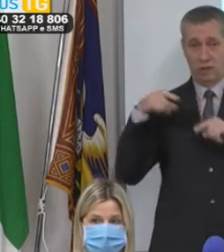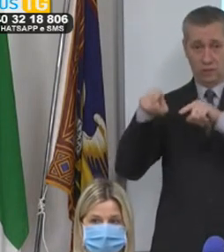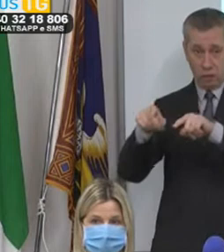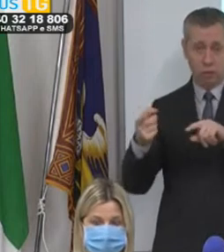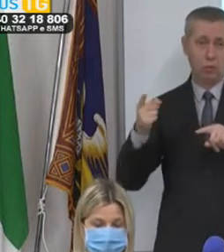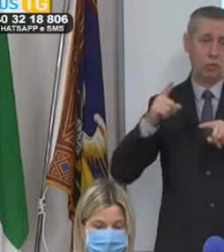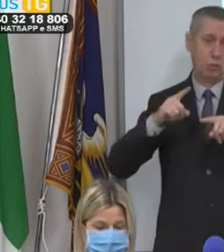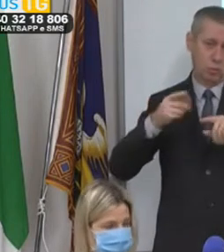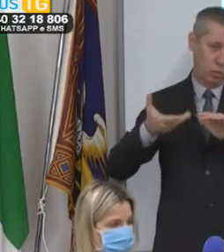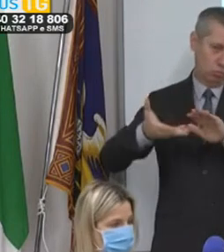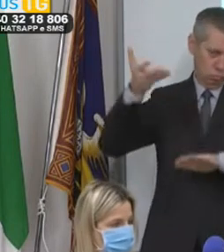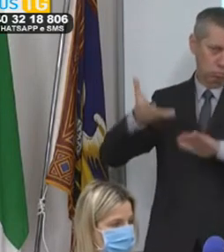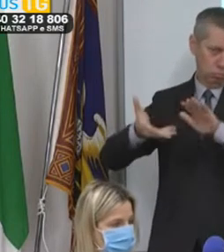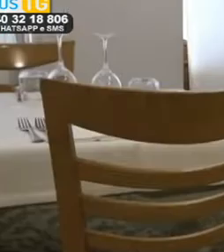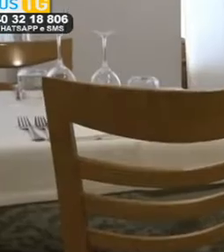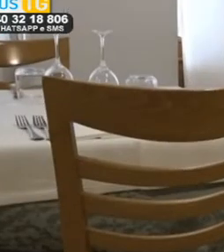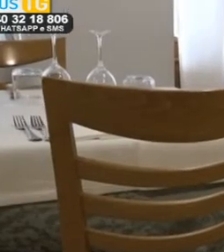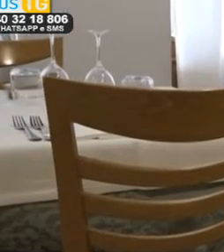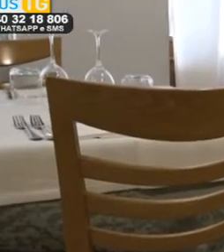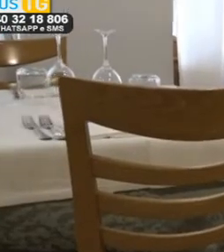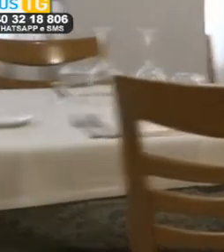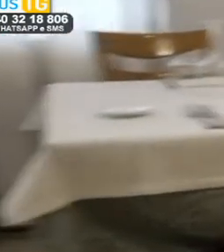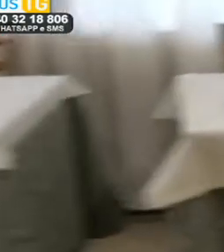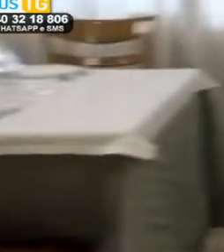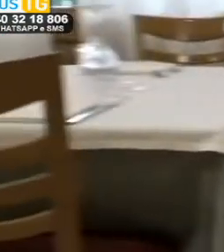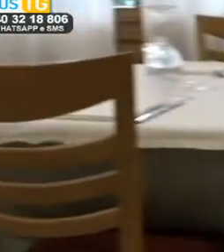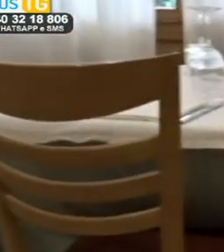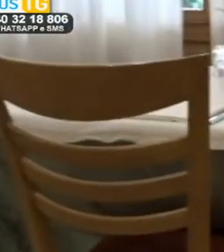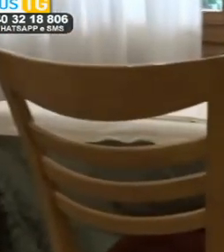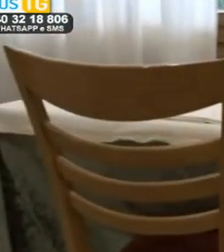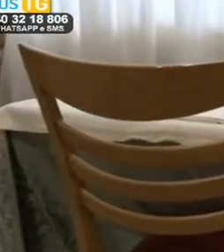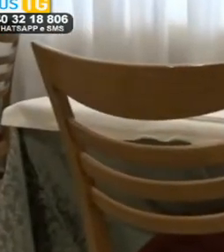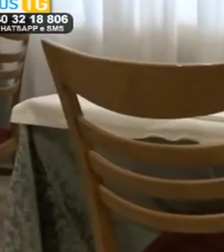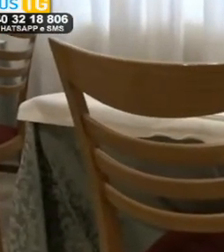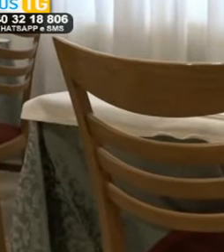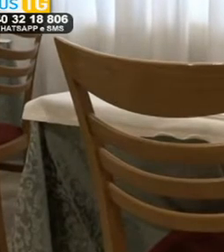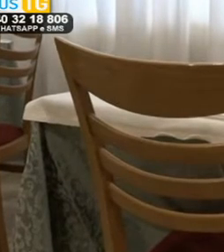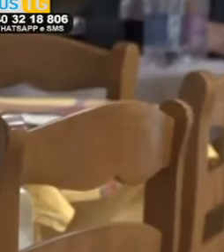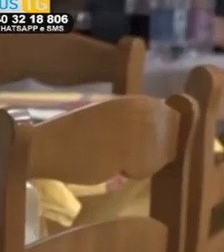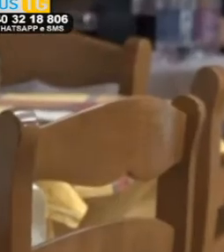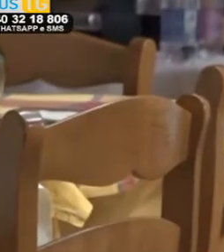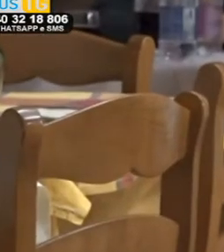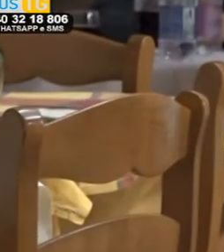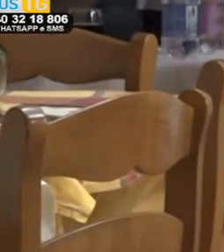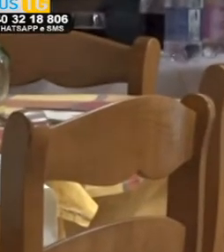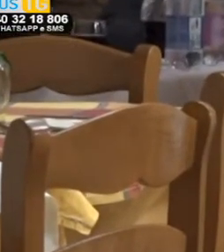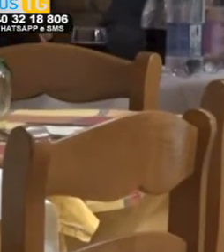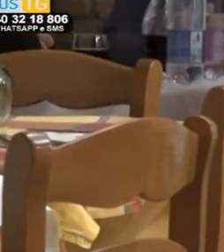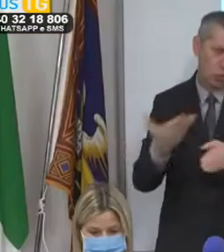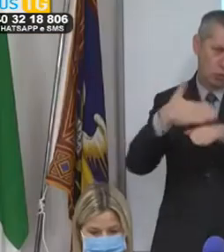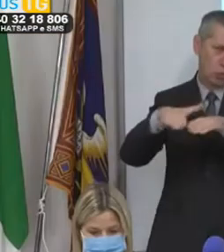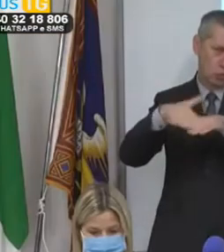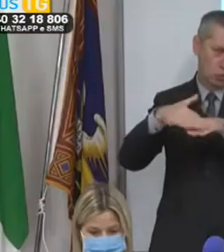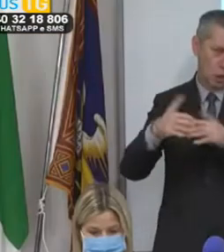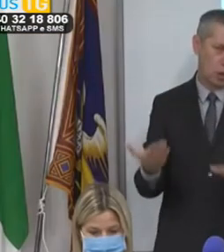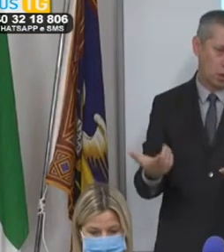realtà più autorevoli che ha, ma si esprima. Infine un appello anche ai sindaci del Veneto affinché aiutino queste categorie. Questa fase